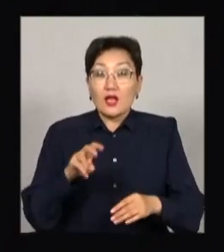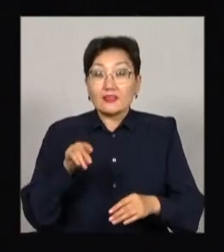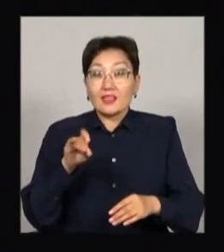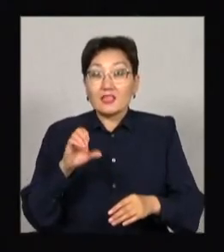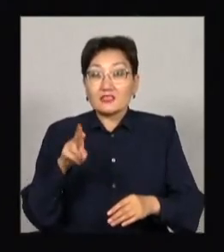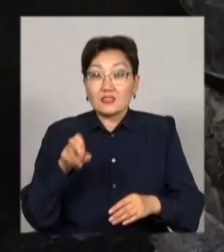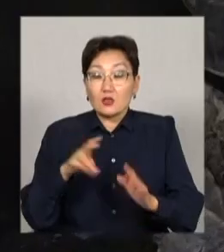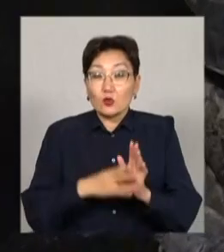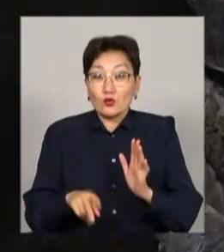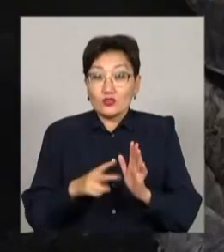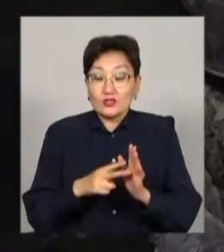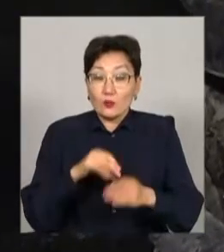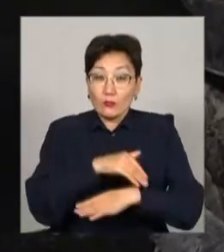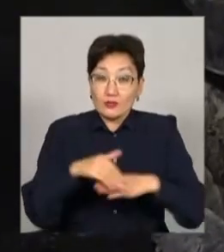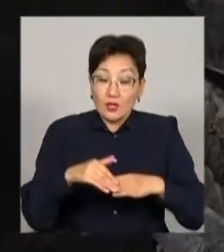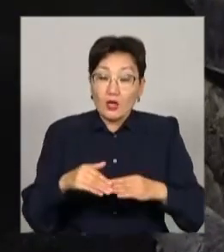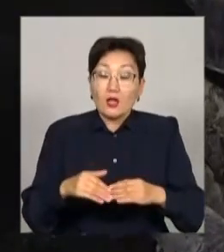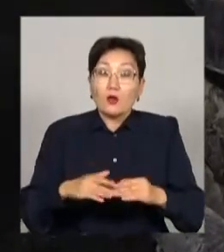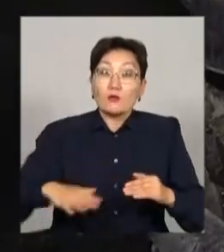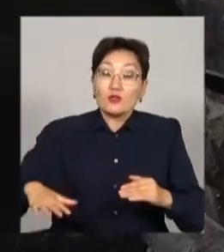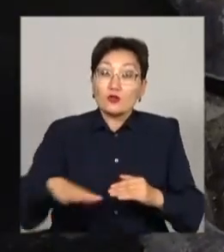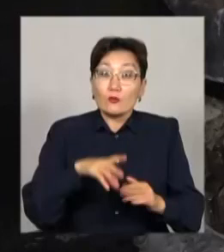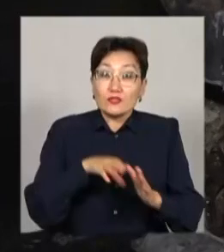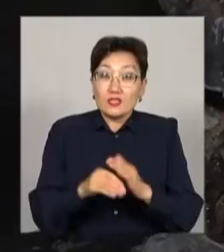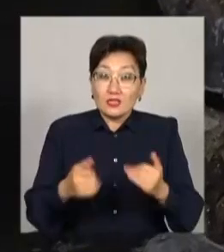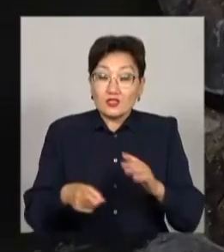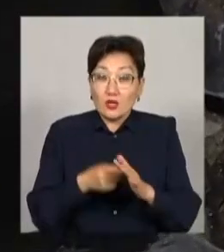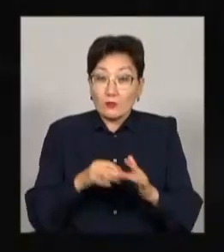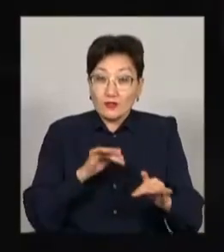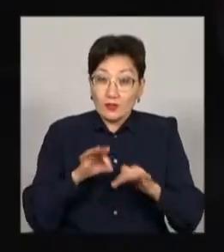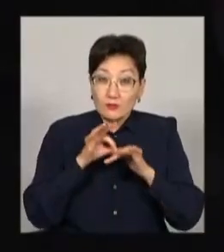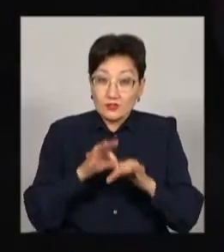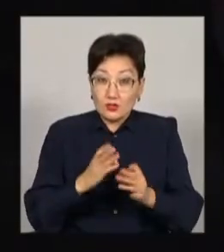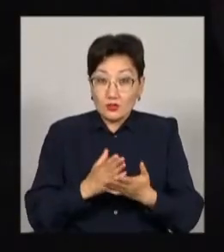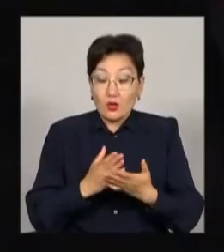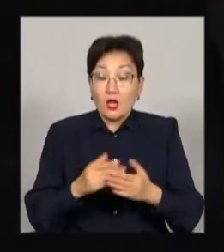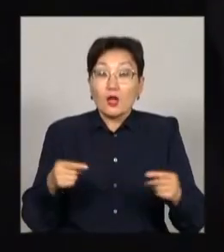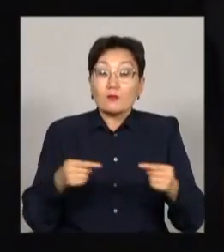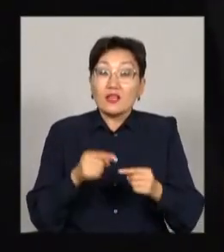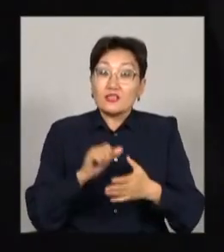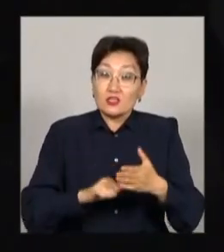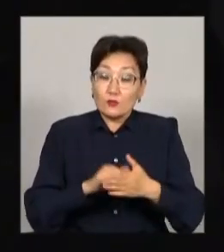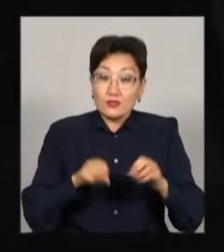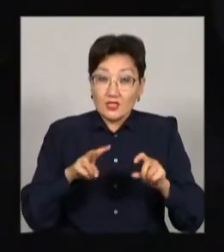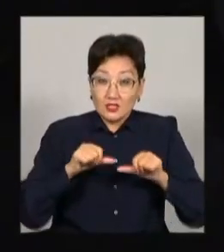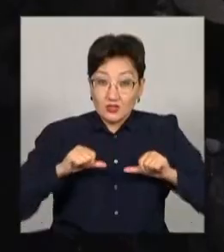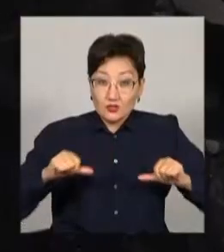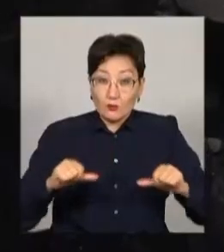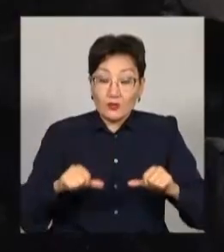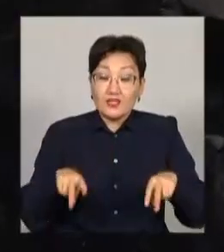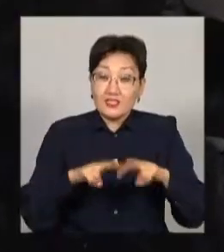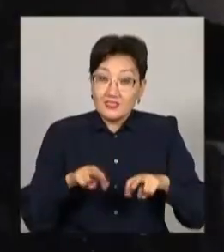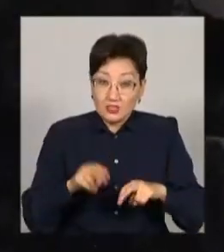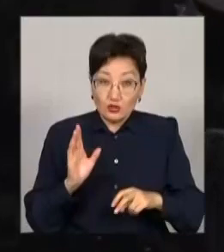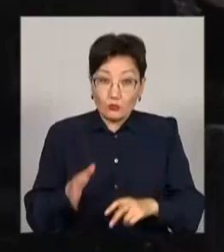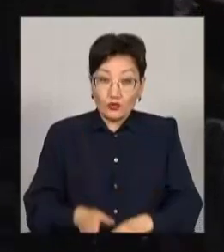Ангарская 97А мекен жайындағы өндірістік аймағына қатысты қазір тергеп тексеру басталды. Ал нақты себебін арнайы комиссия анықтайтын